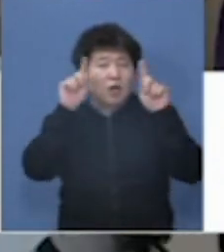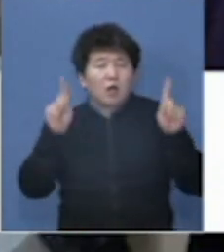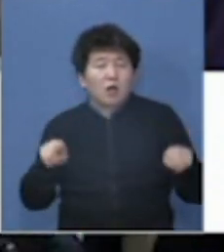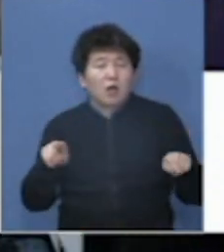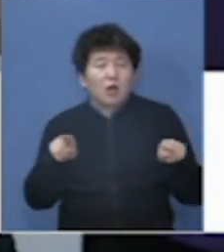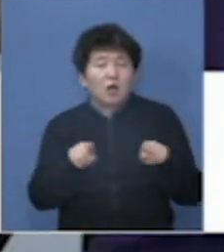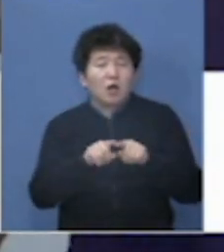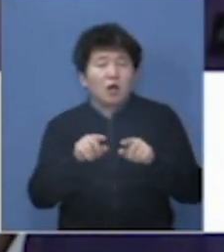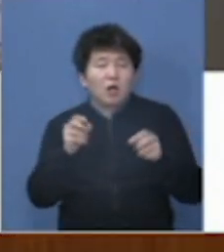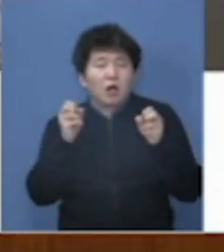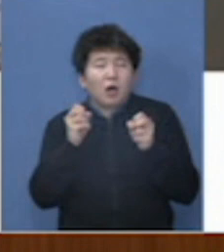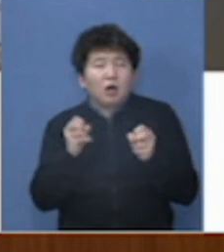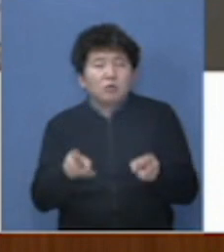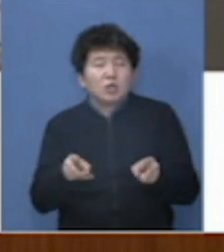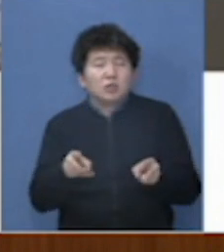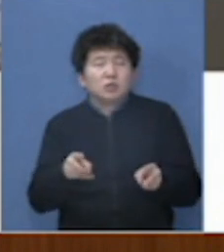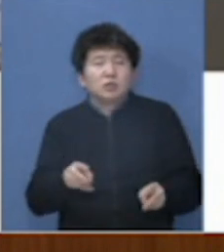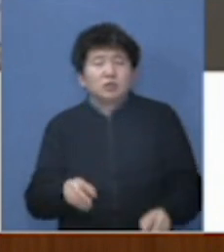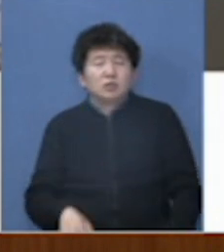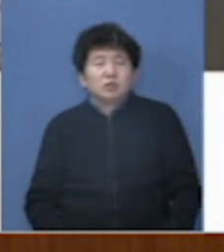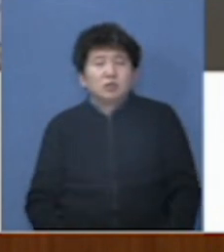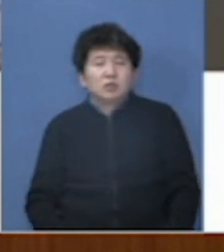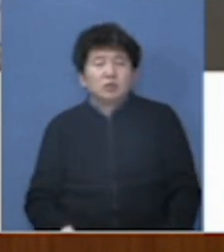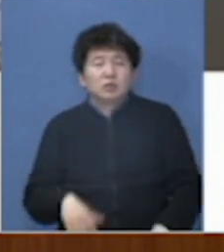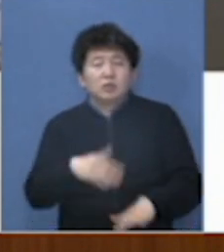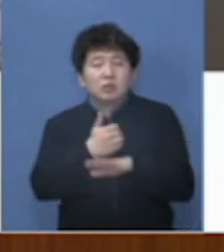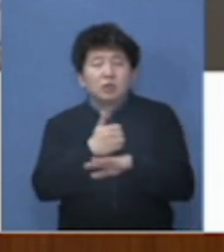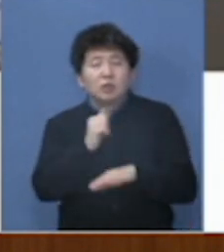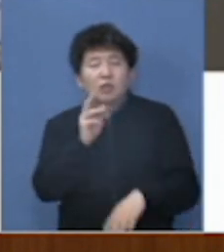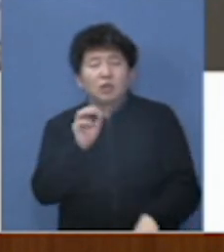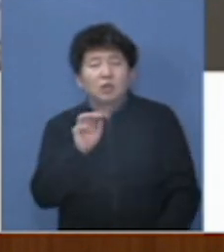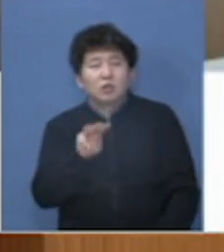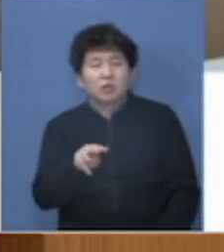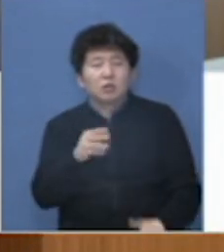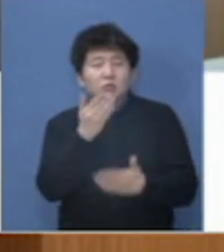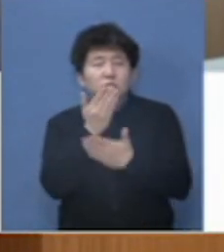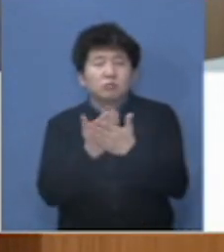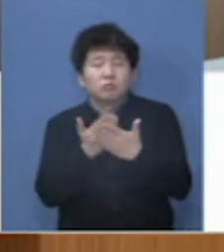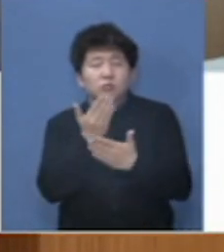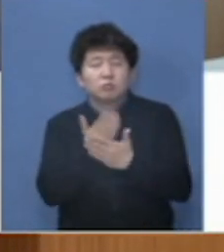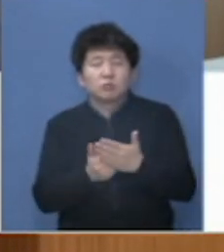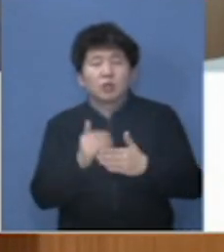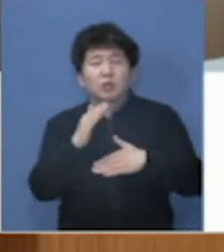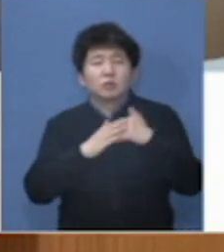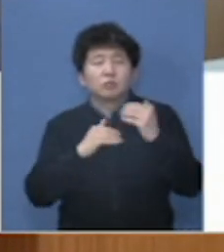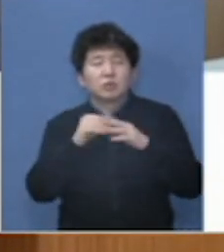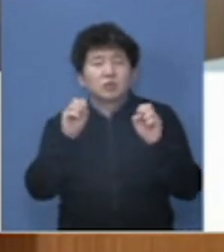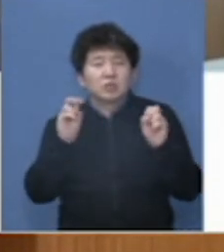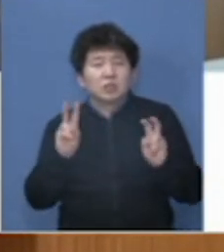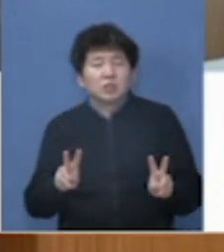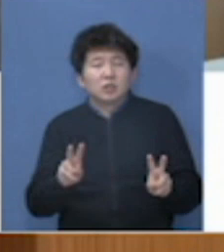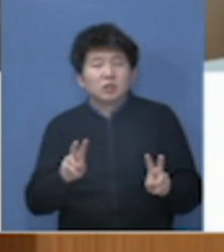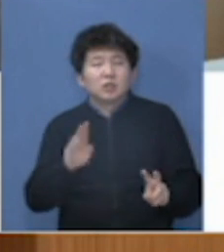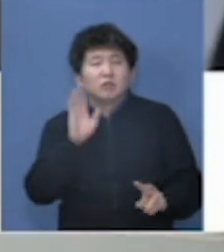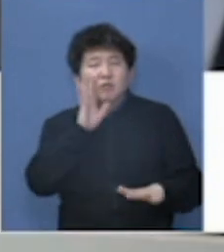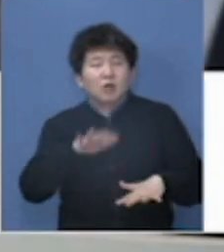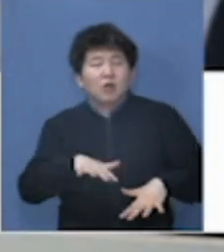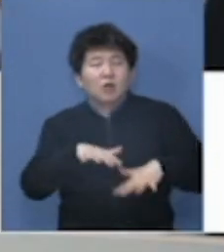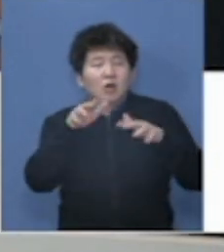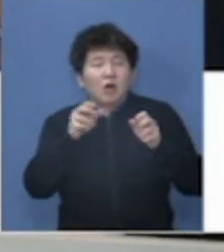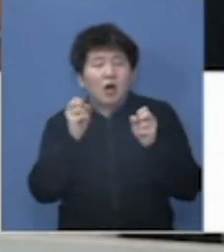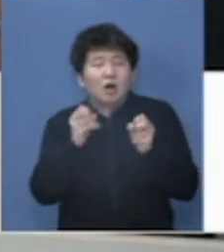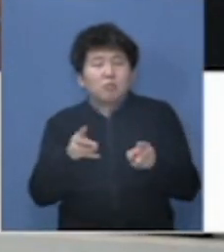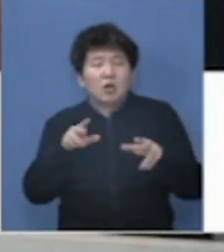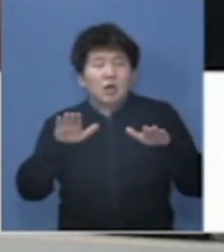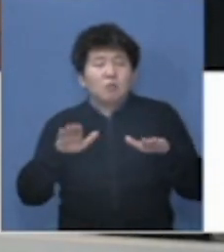актуализируется на постоянной основе. Глава региона Ермек Кушербаев рекомендовал специалистам вносить в карту рисков паводкоопасные районы.